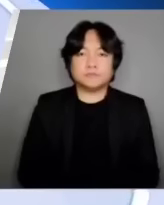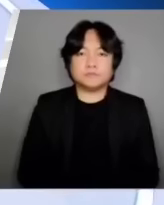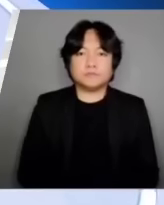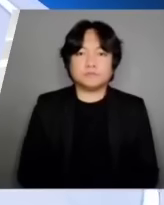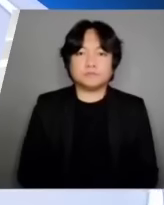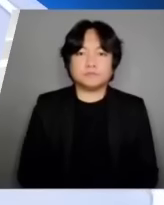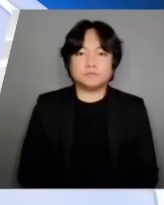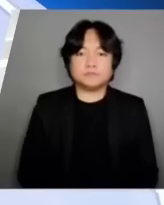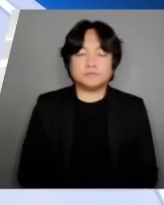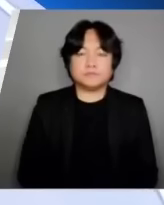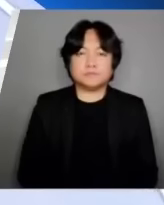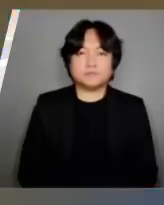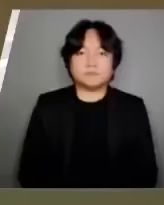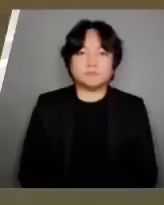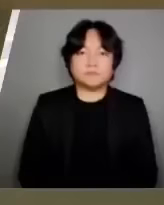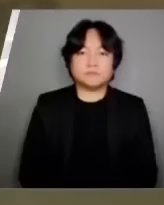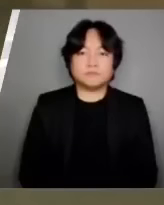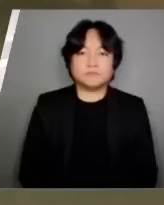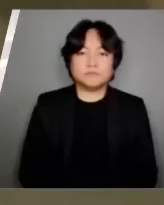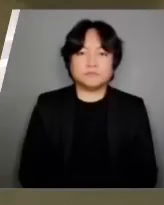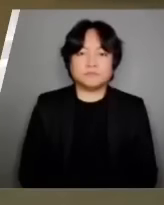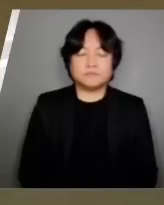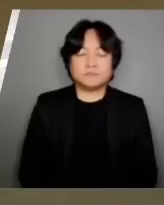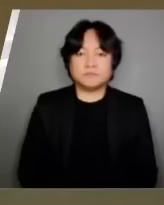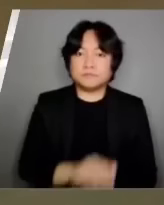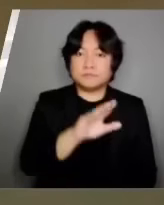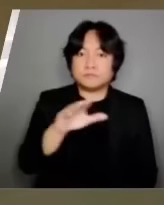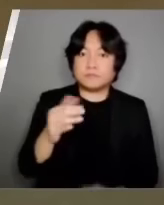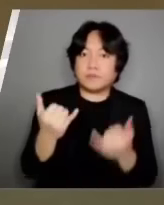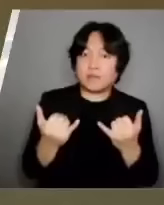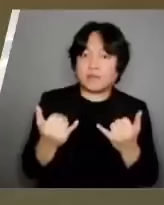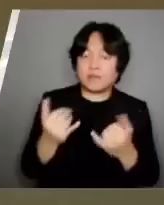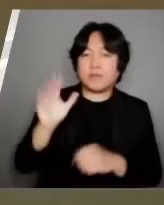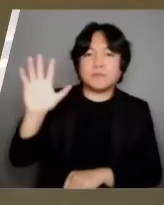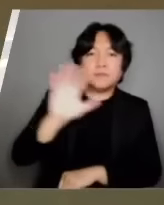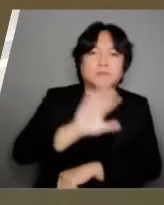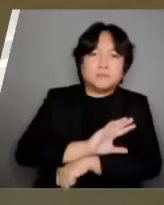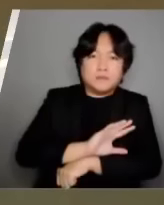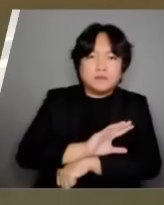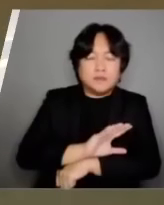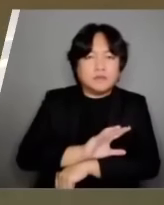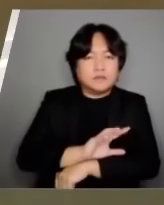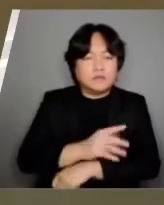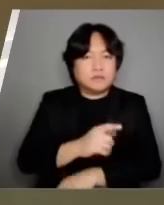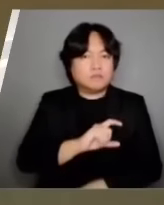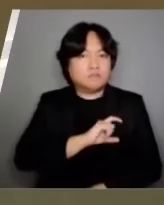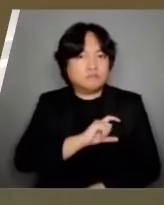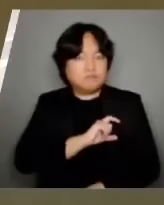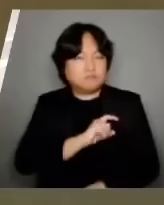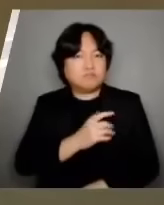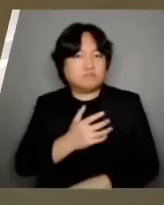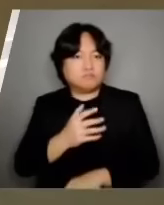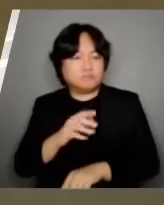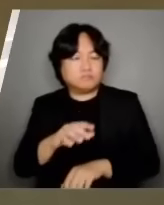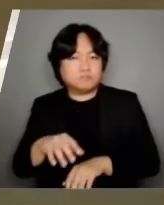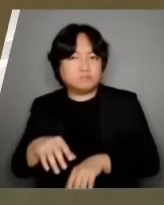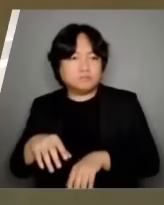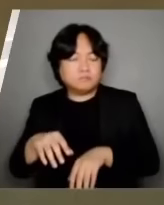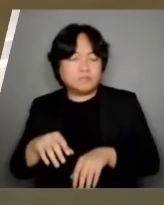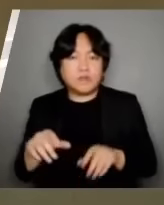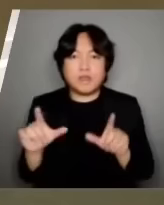Cyril? Pia, ilang araw na ngayon ng pagsisilbi ng pulisya ng arrest warrants laban kay